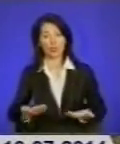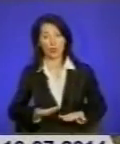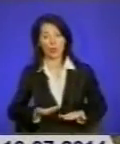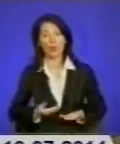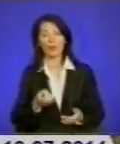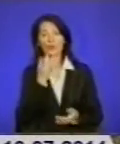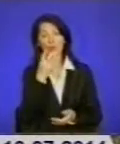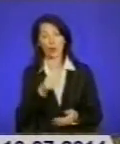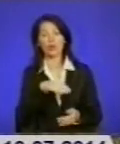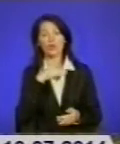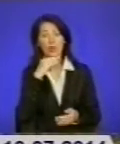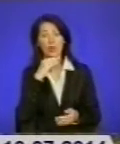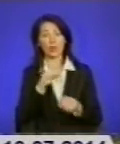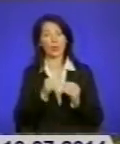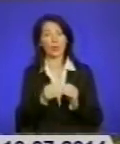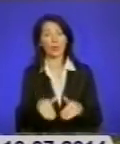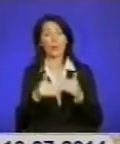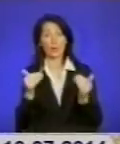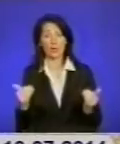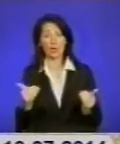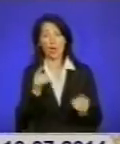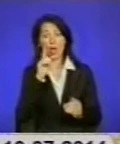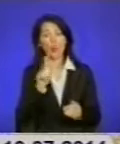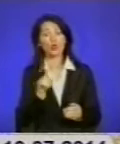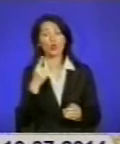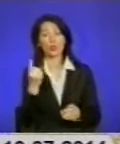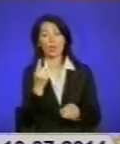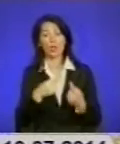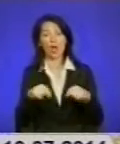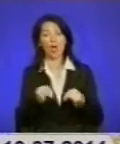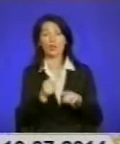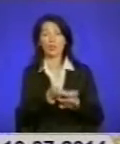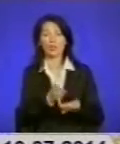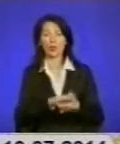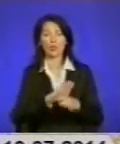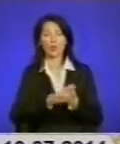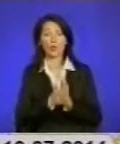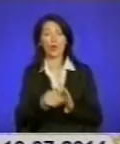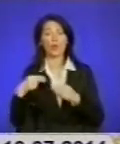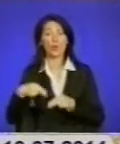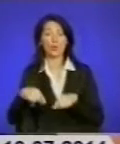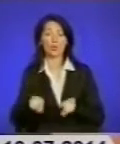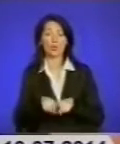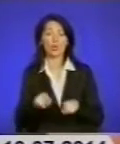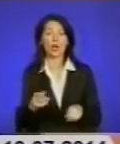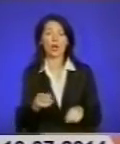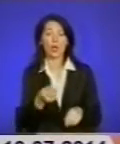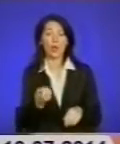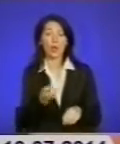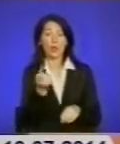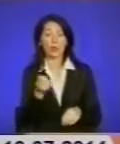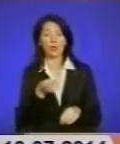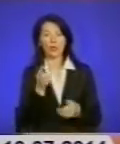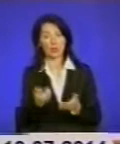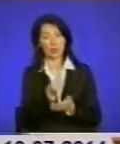проблем ще більше. АПК – єдина галузь з найважчими умовами праці та найменшими заробітками, бідкаються аграрії. Про це й поговорити зібралися